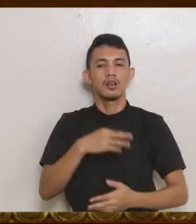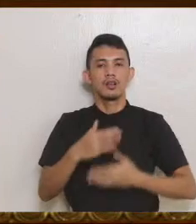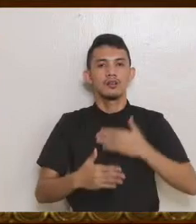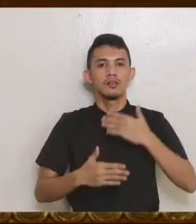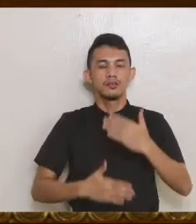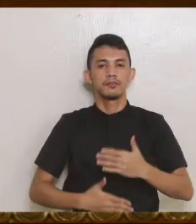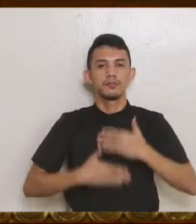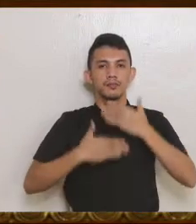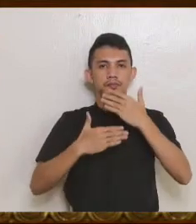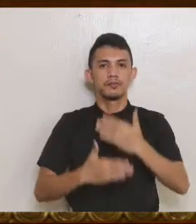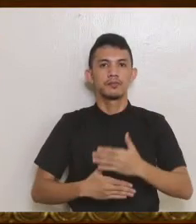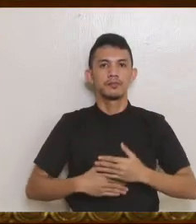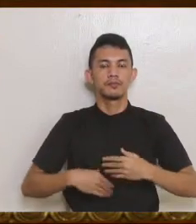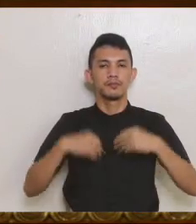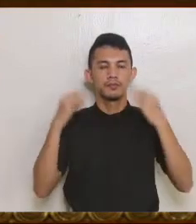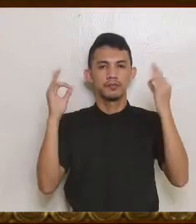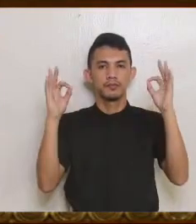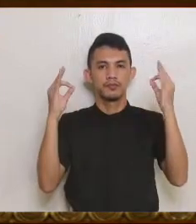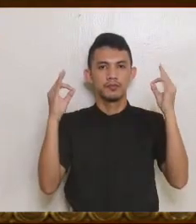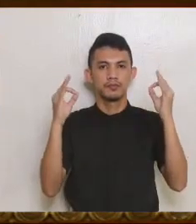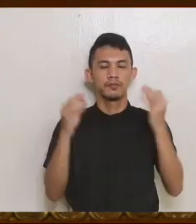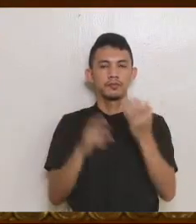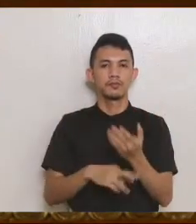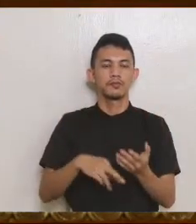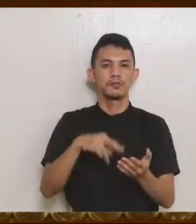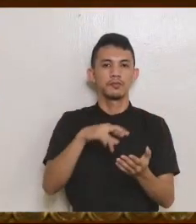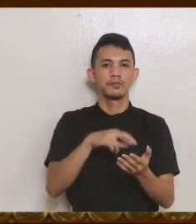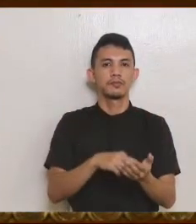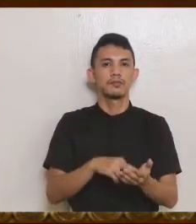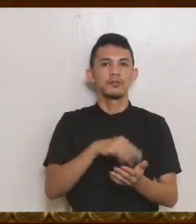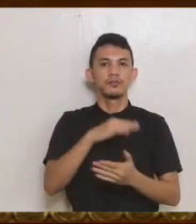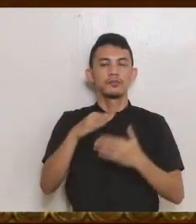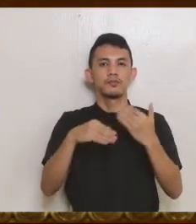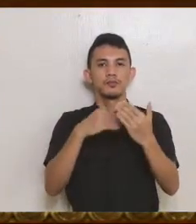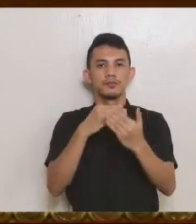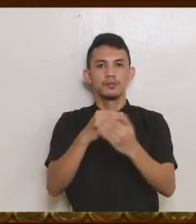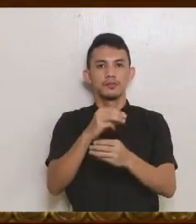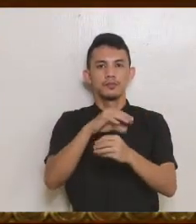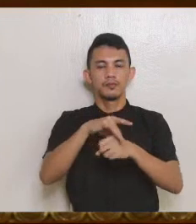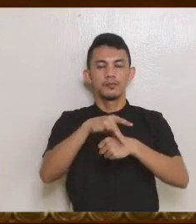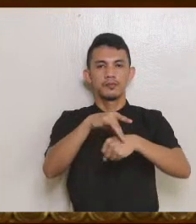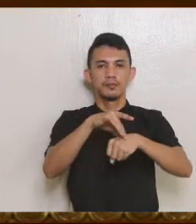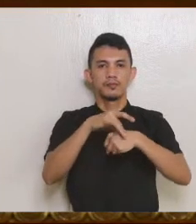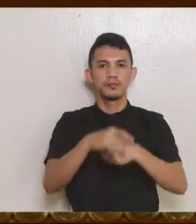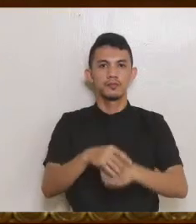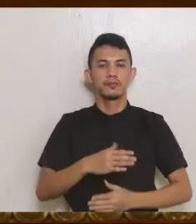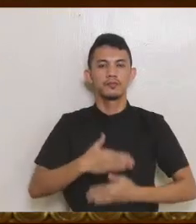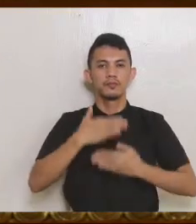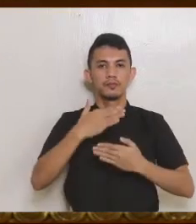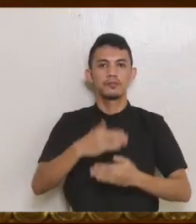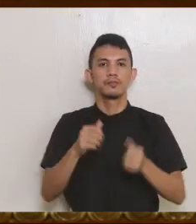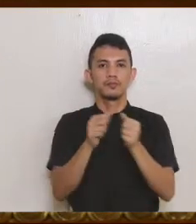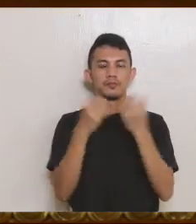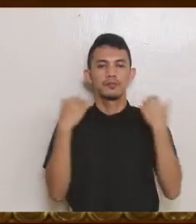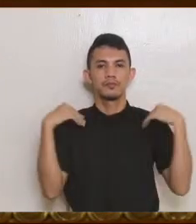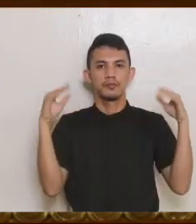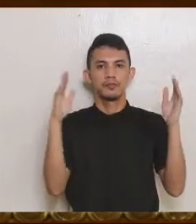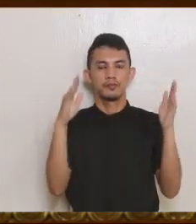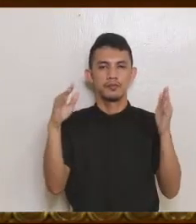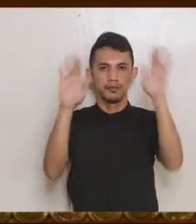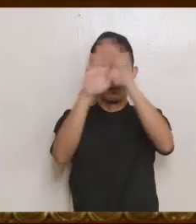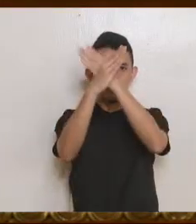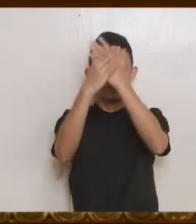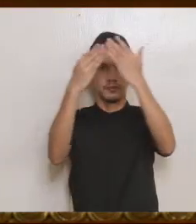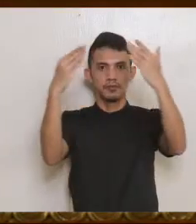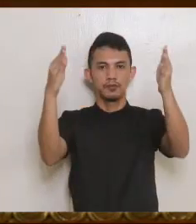pagabanhaw, nagsadya ang tibuok kalibutan uban sa mga anghel sa langit, nga nagasangyaw sa